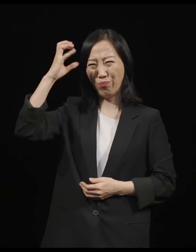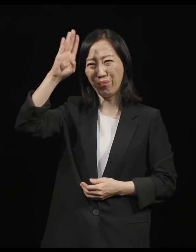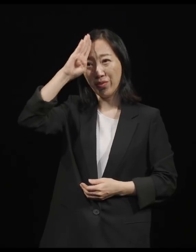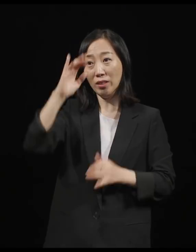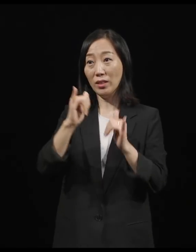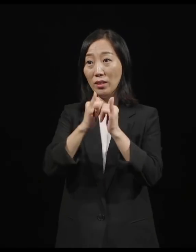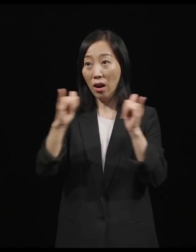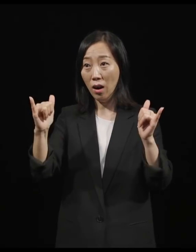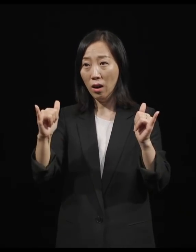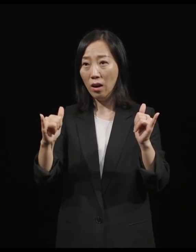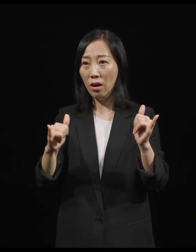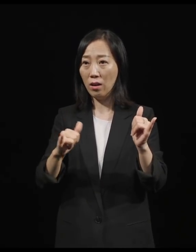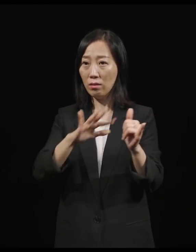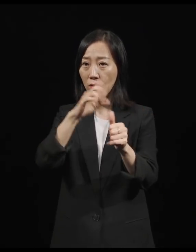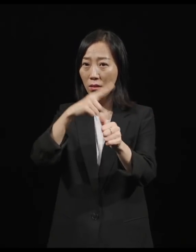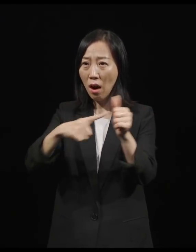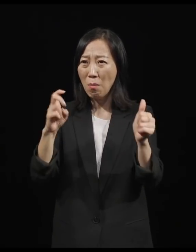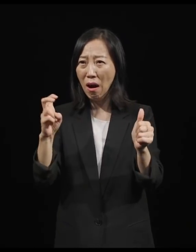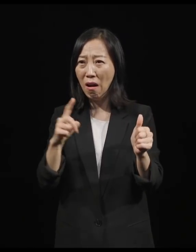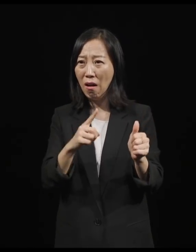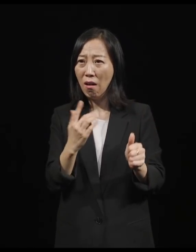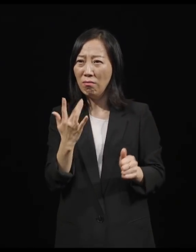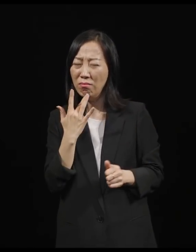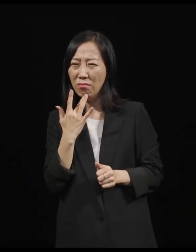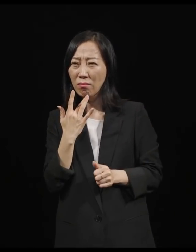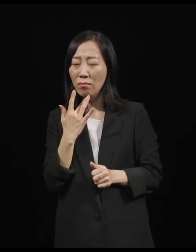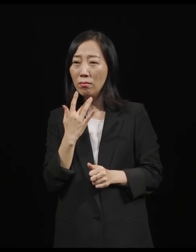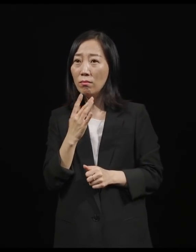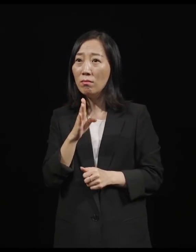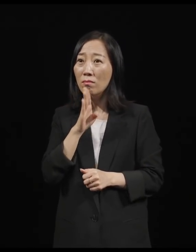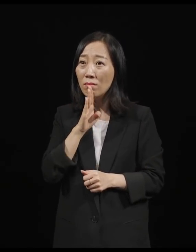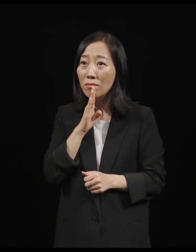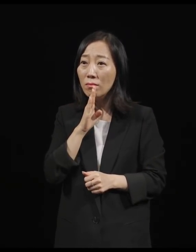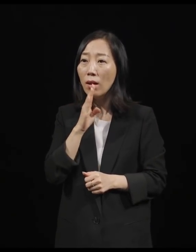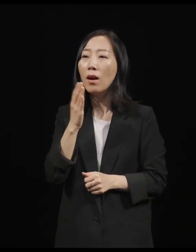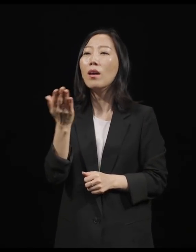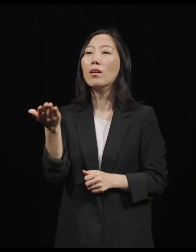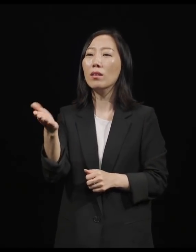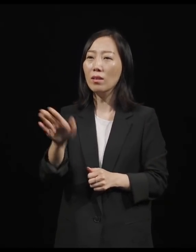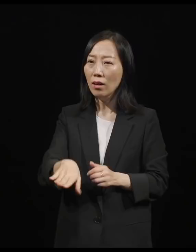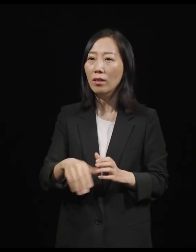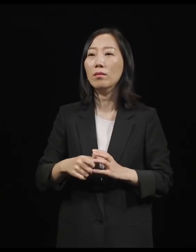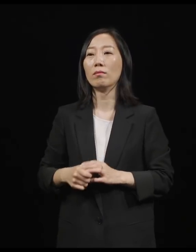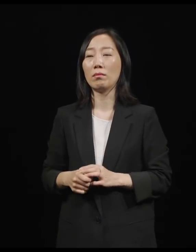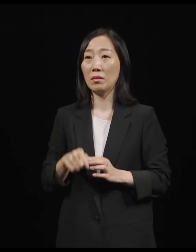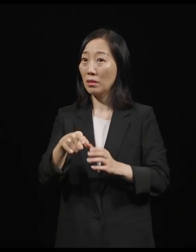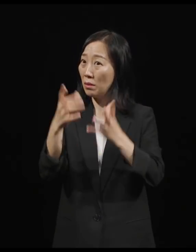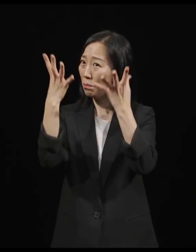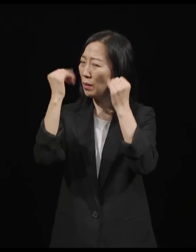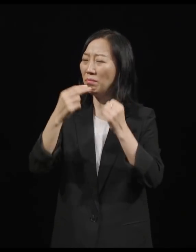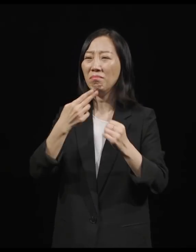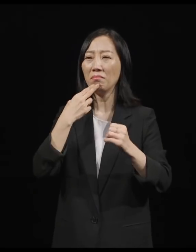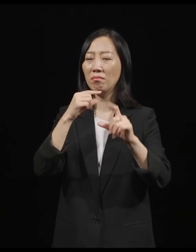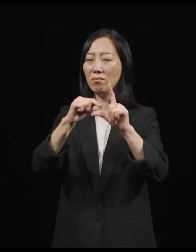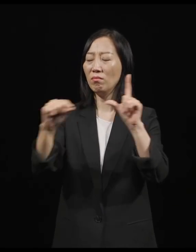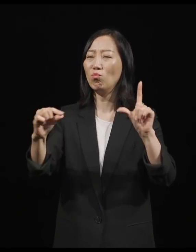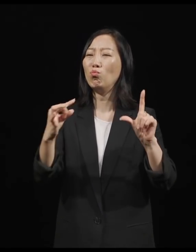사람을 죽이지 않았냐, 이 괴물들아. 그런데 그건 극히 일부 사건에 불과하잖아요.